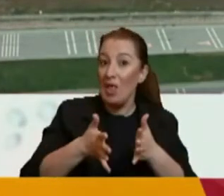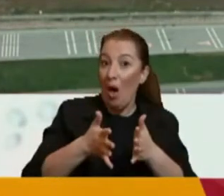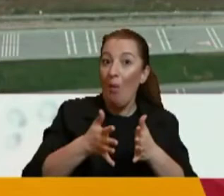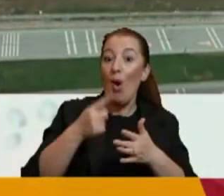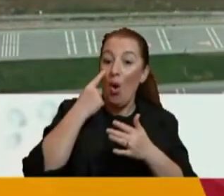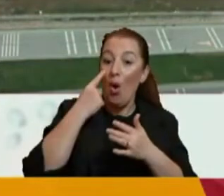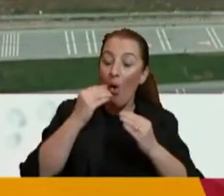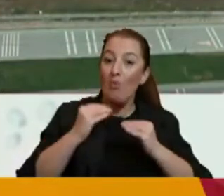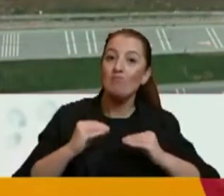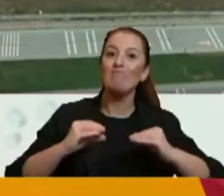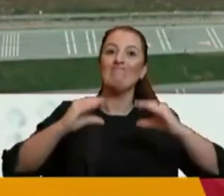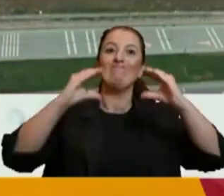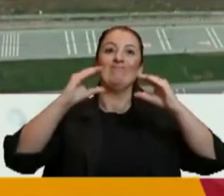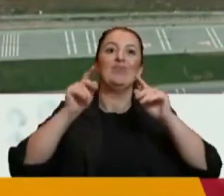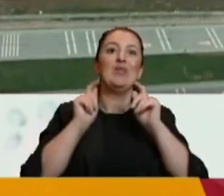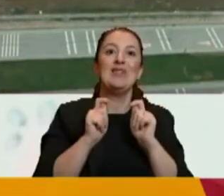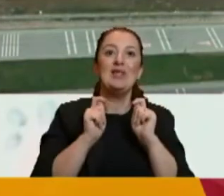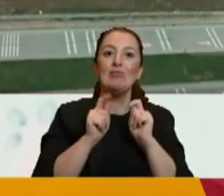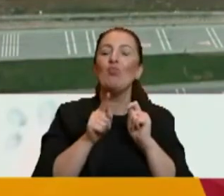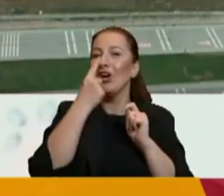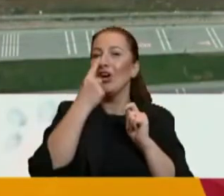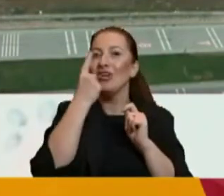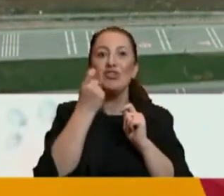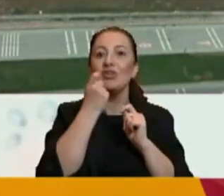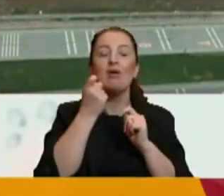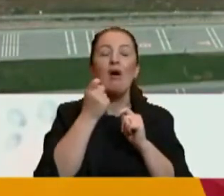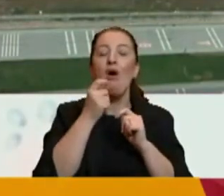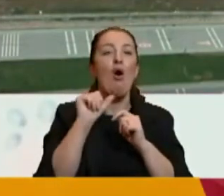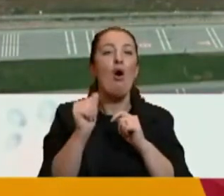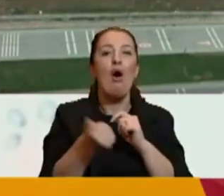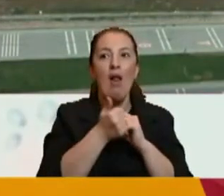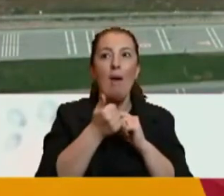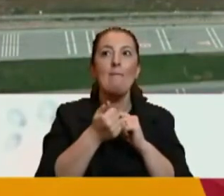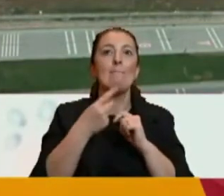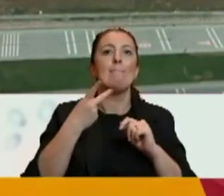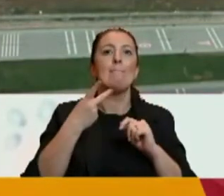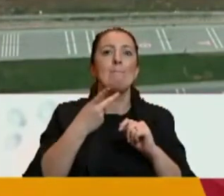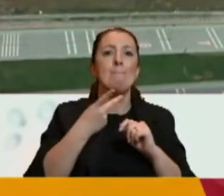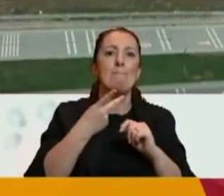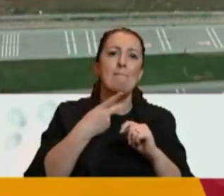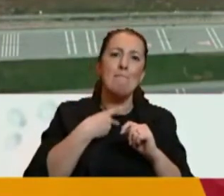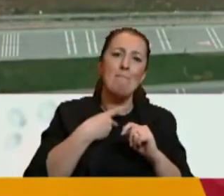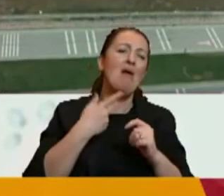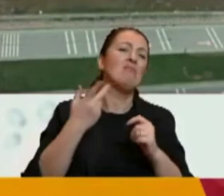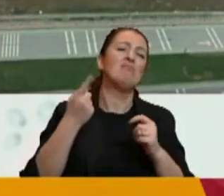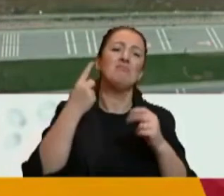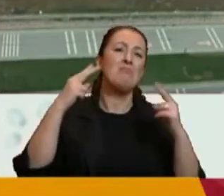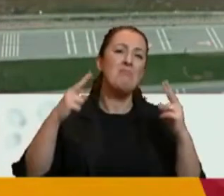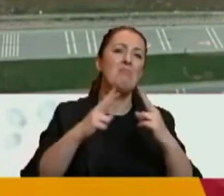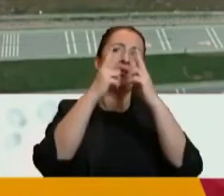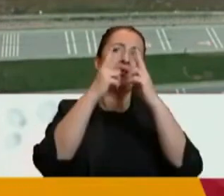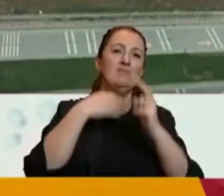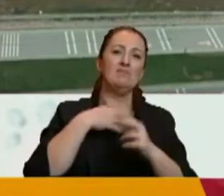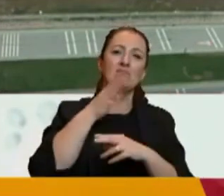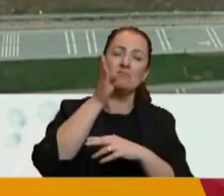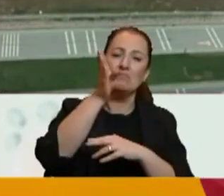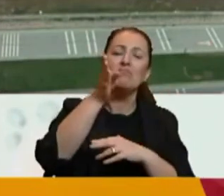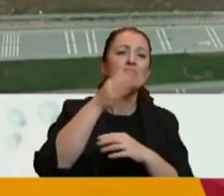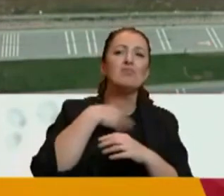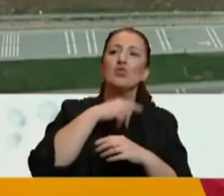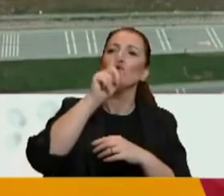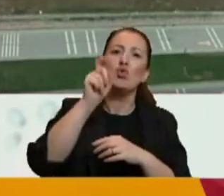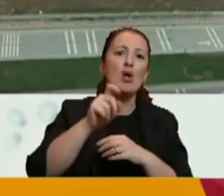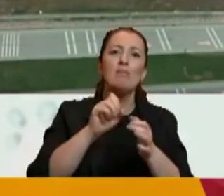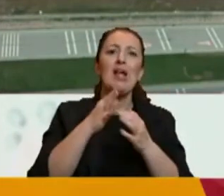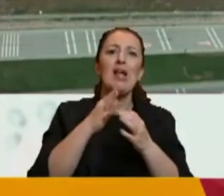yükselteceğiz Deponun için önemli bir Yani ben Paris'e gittiğim zaman bir dönemde sordum ne kadarlık